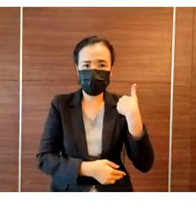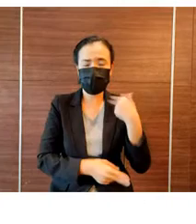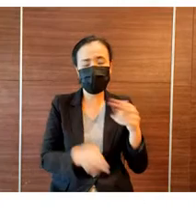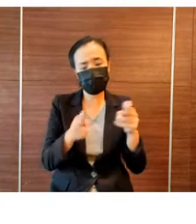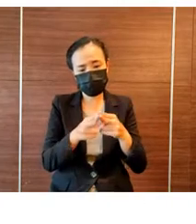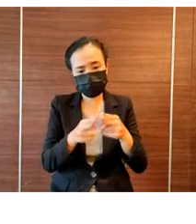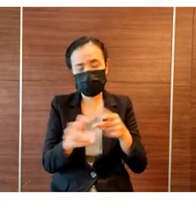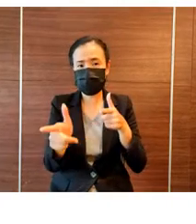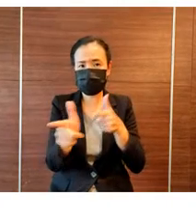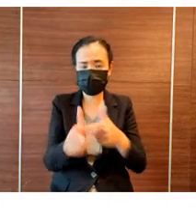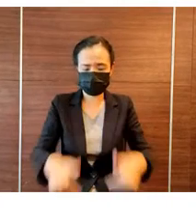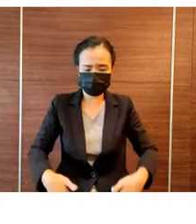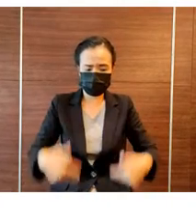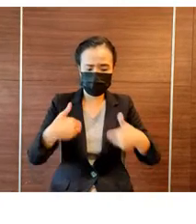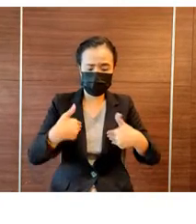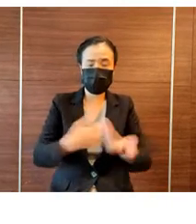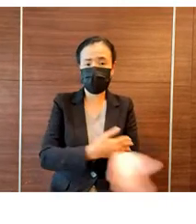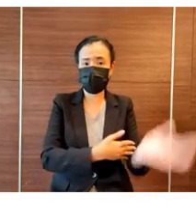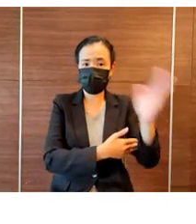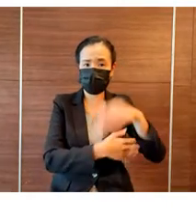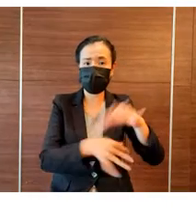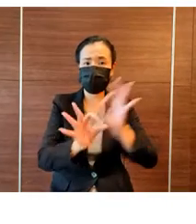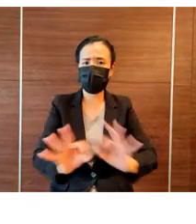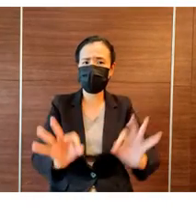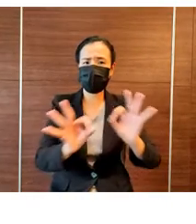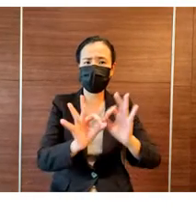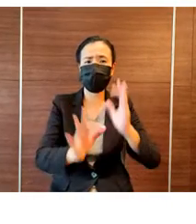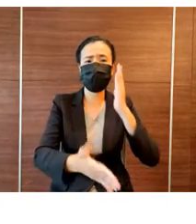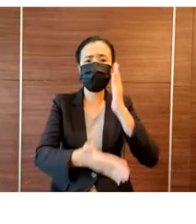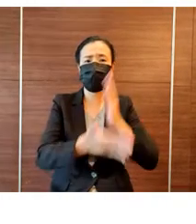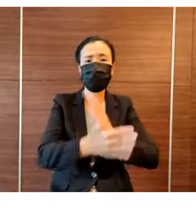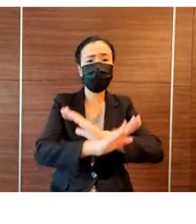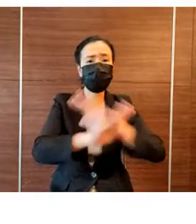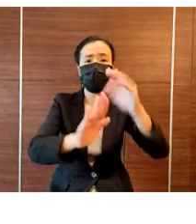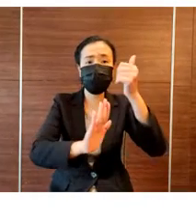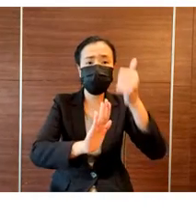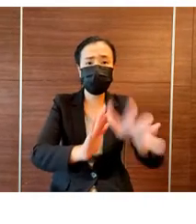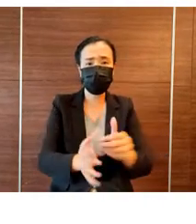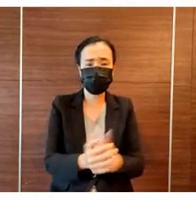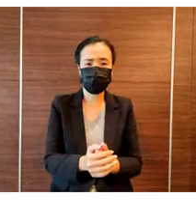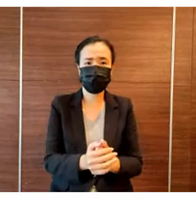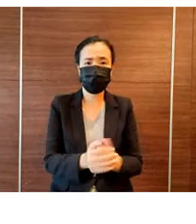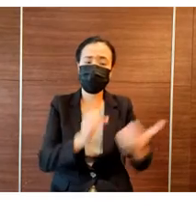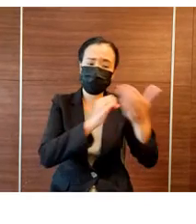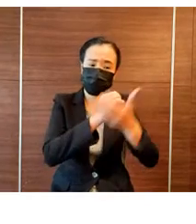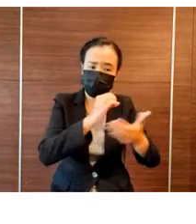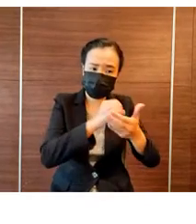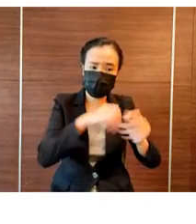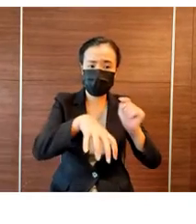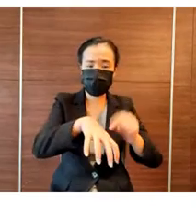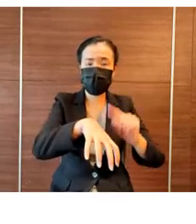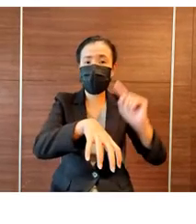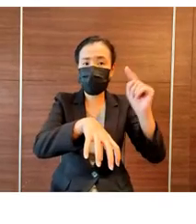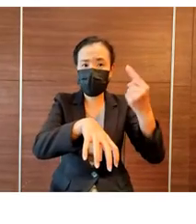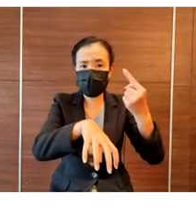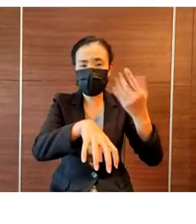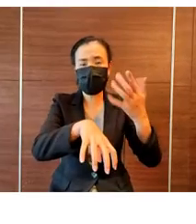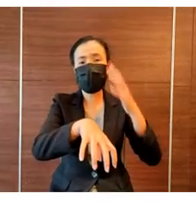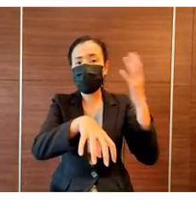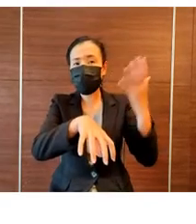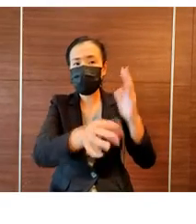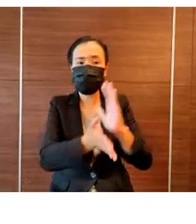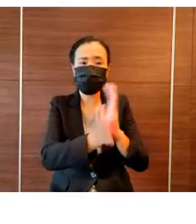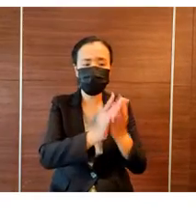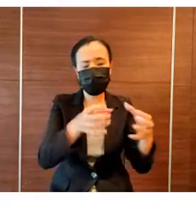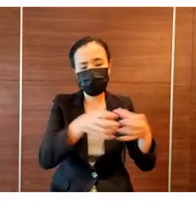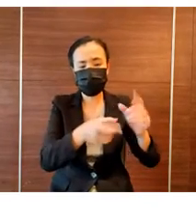งเป็นส่วนหนึ่งในชีวิตของเรานี่แหละมันไม่สามารถตัดได้อะถ้าเกิดติดยาอย่างอื่นเนาะเปลี่ยนสถานที่เปลี่ยนบรรยากาศเปลี่ยนเพื่อน